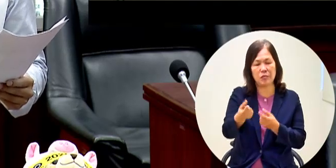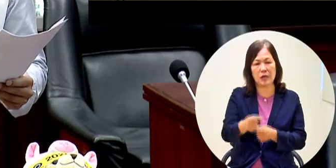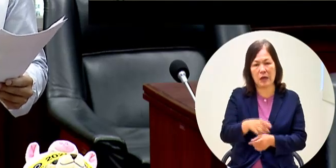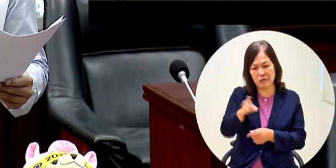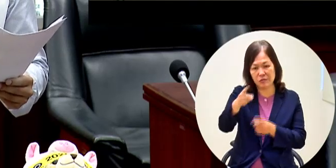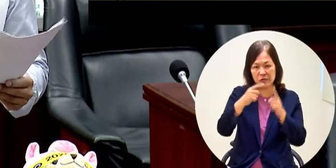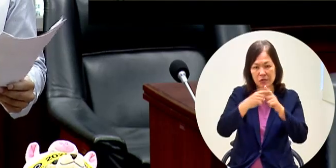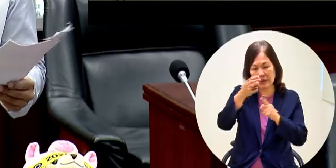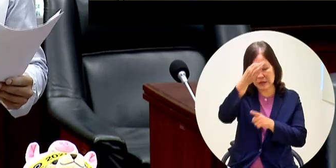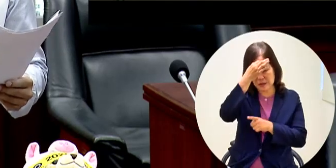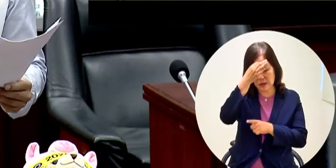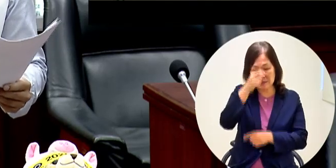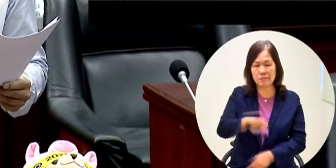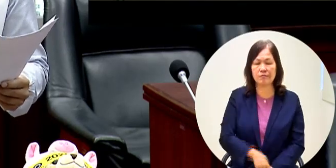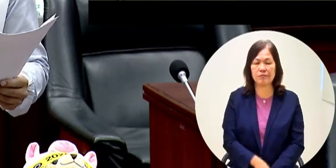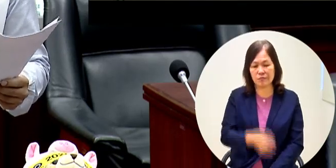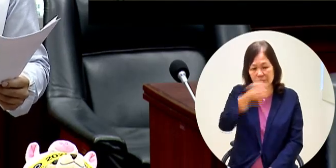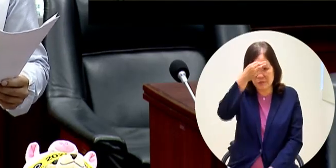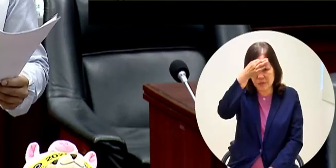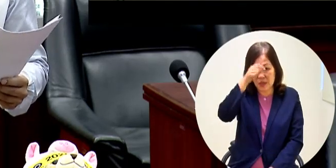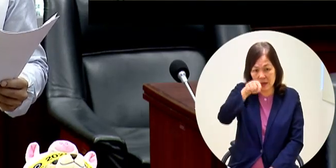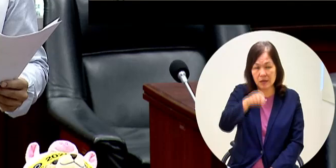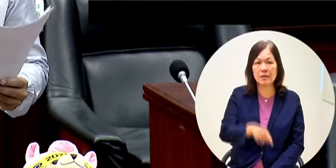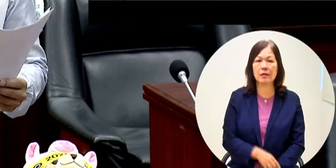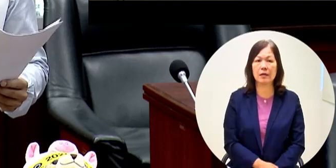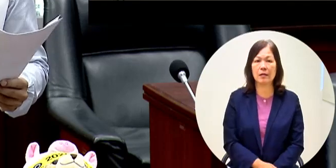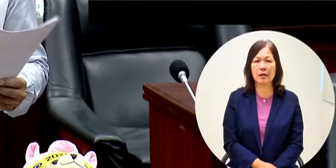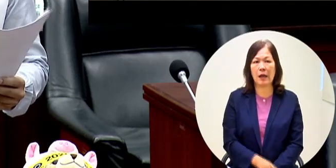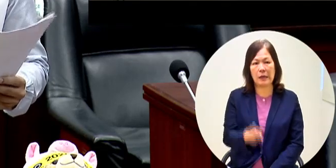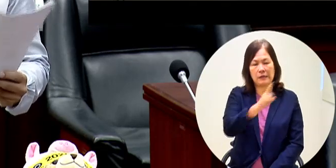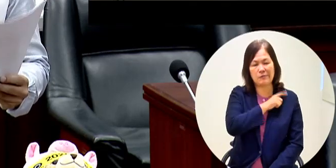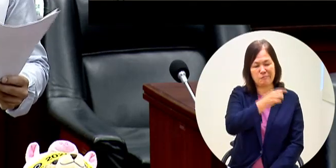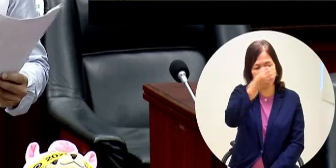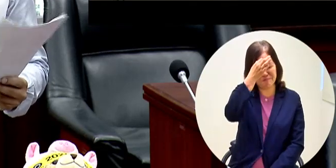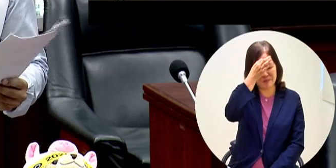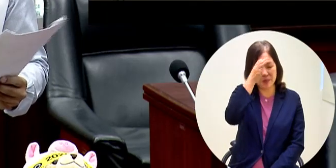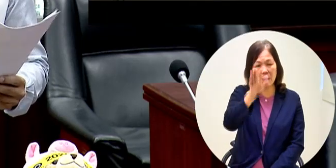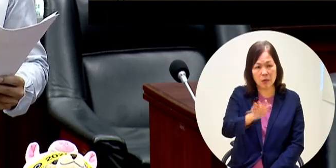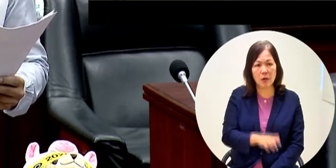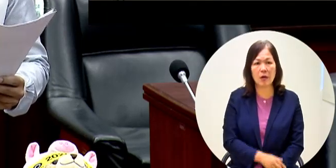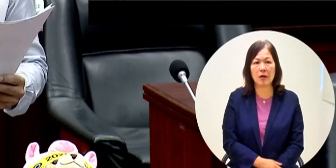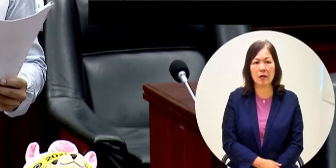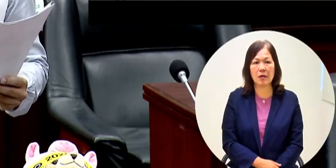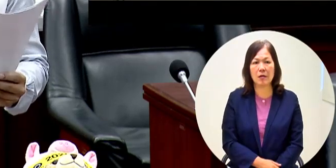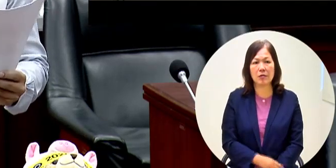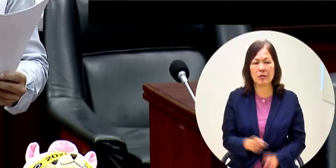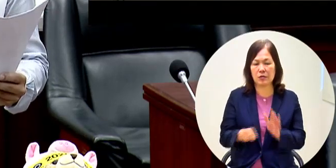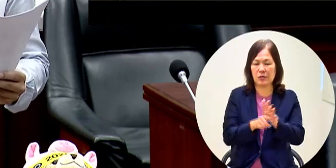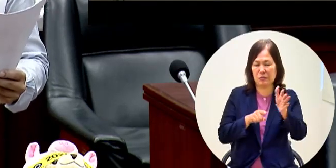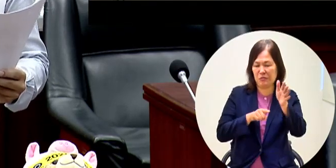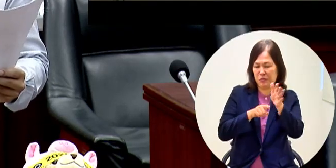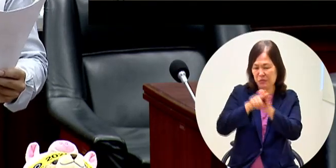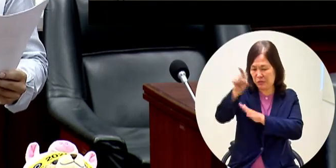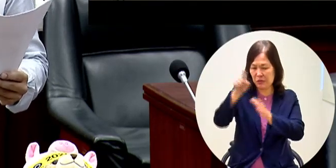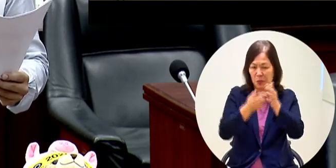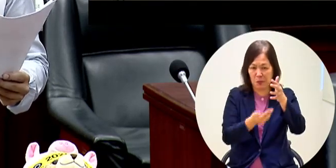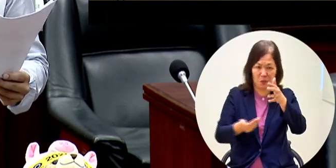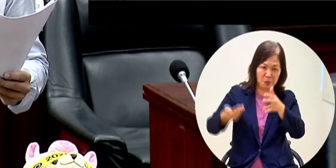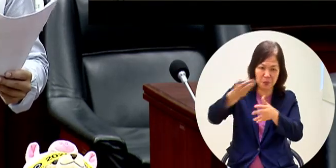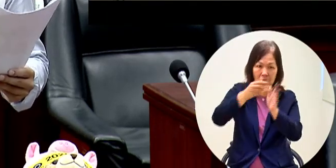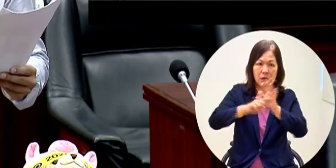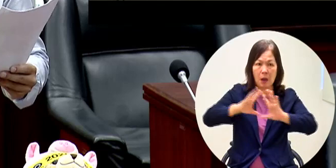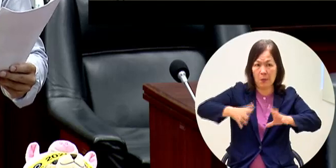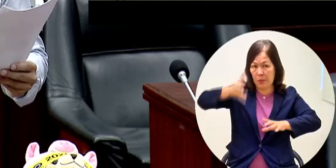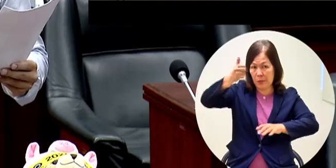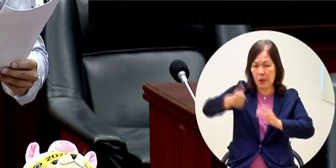思？贪呐、啊，想过贪心去啊，想要一步直取大位啊。我想大位不